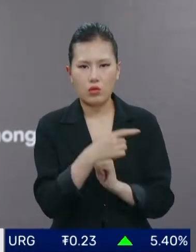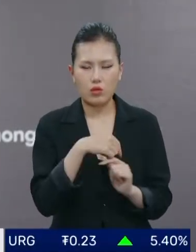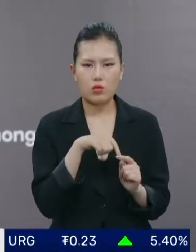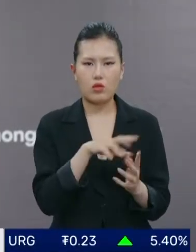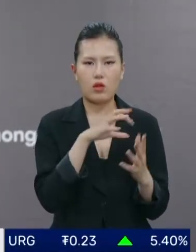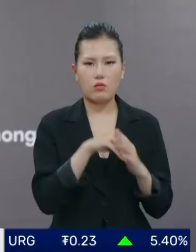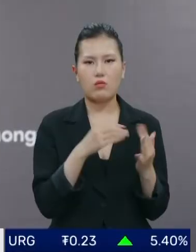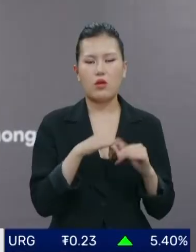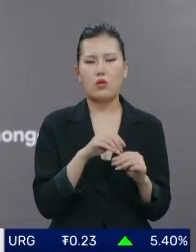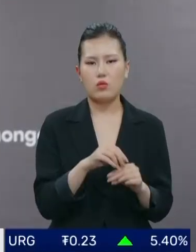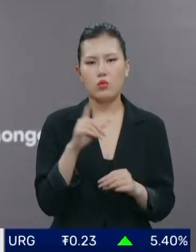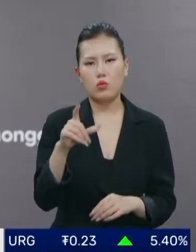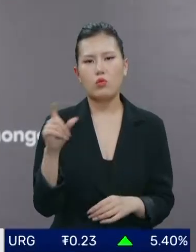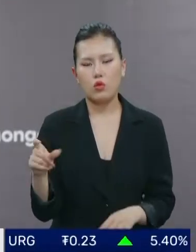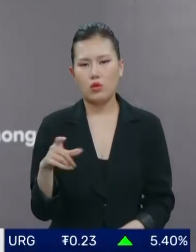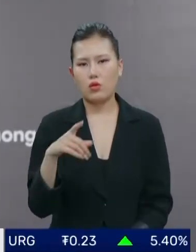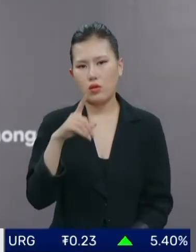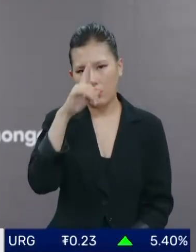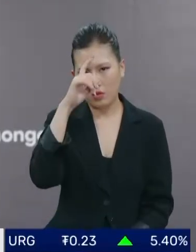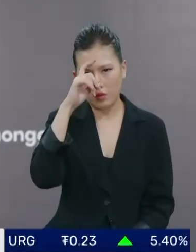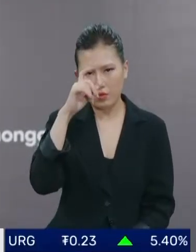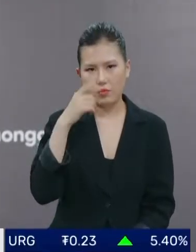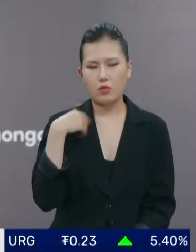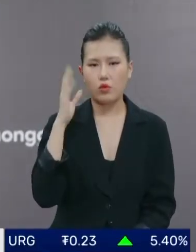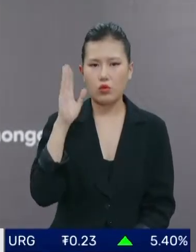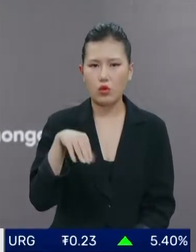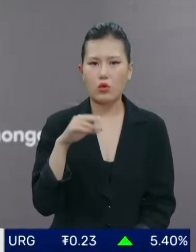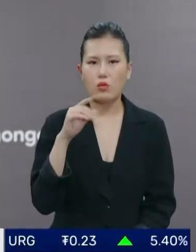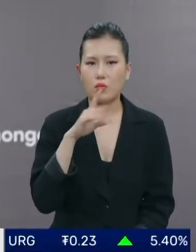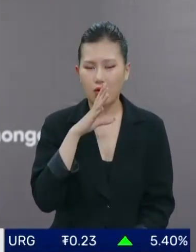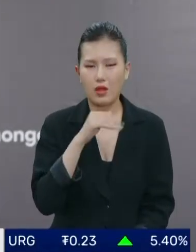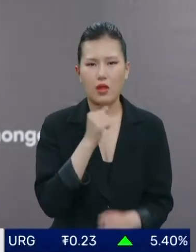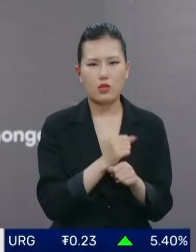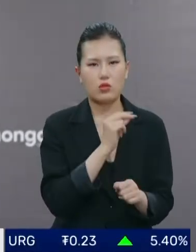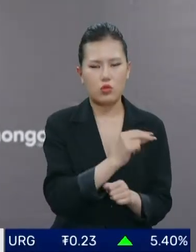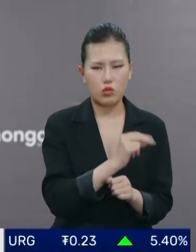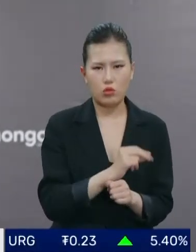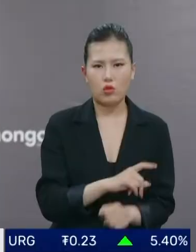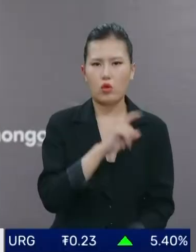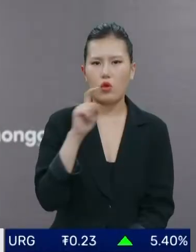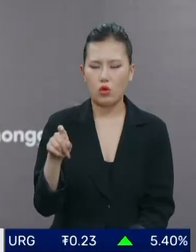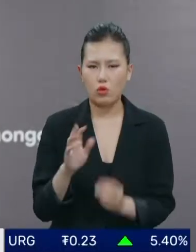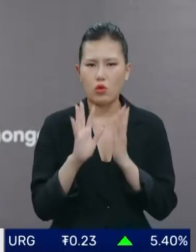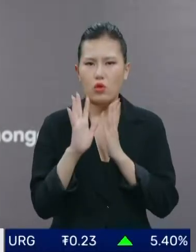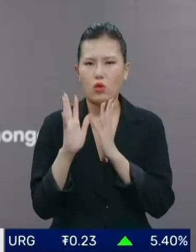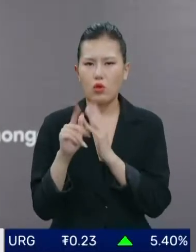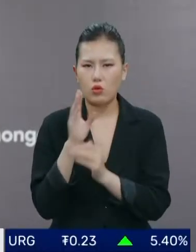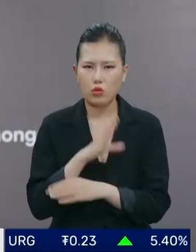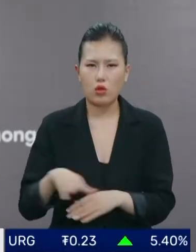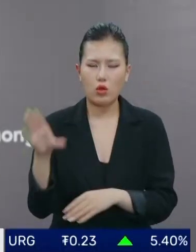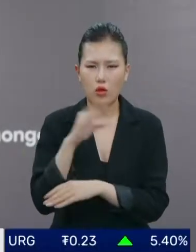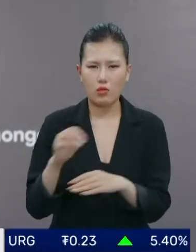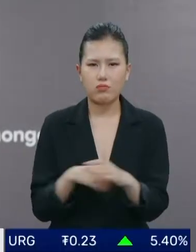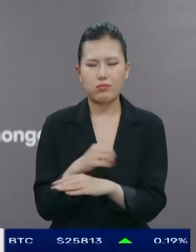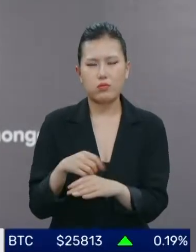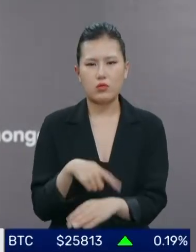эрүүл мэндийн үйлчилгээг авахын тулд одоо ажлаасаа чөлөө аваад нэг газар очоод очрлоод бүтэн өдрийн цагаа алддаг байсан бол зөвхөн